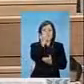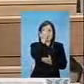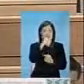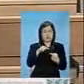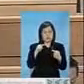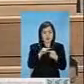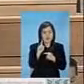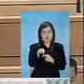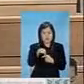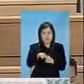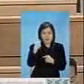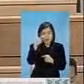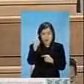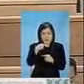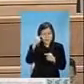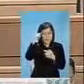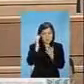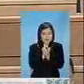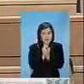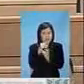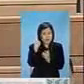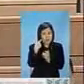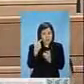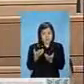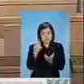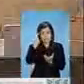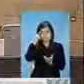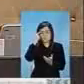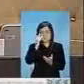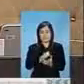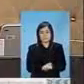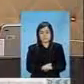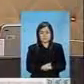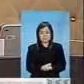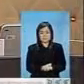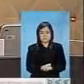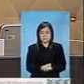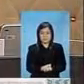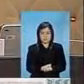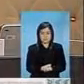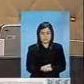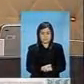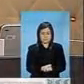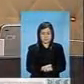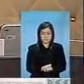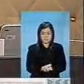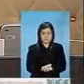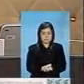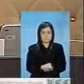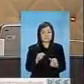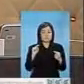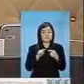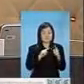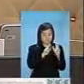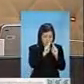ผมก็เลยไม่ทราบว่าคนไหนเป็นจ่าประสิทธิ์ครับ ครับเอาอย่างนี้ครับผมบอกผมได้วินิจฉัยแล้วครับว่าผลการสอบสวนยัง